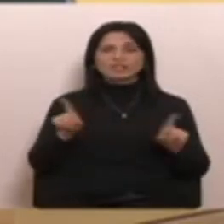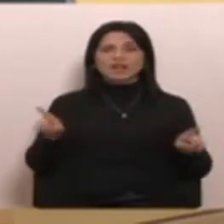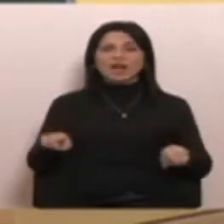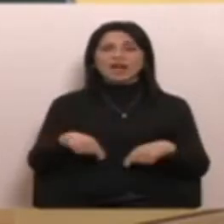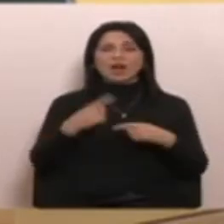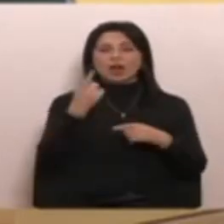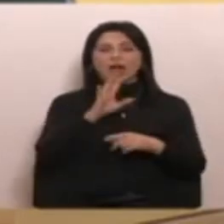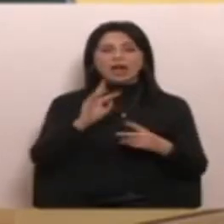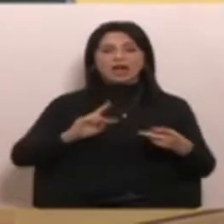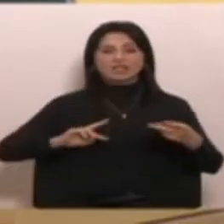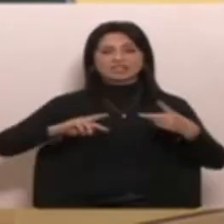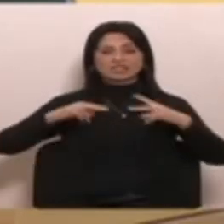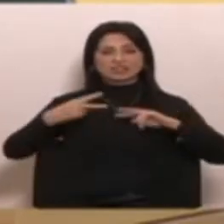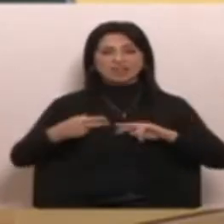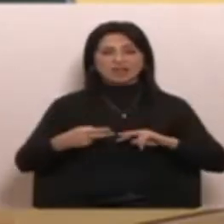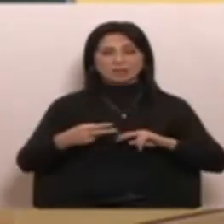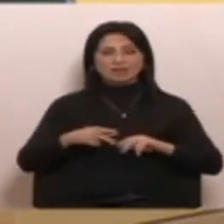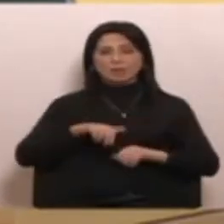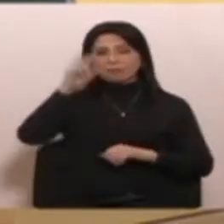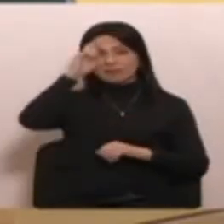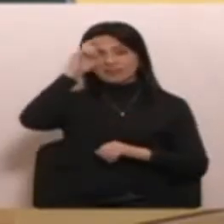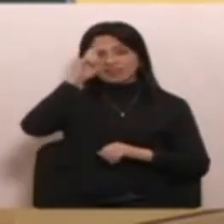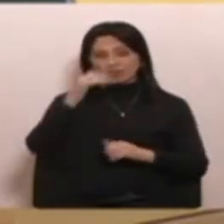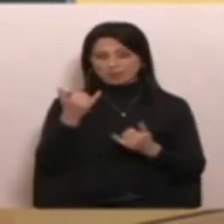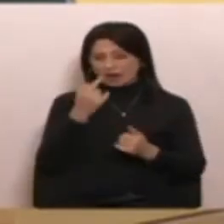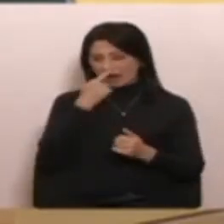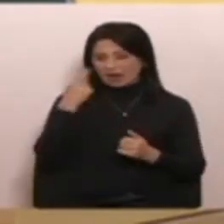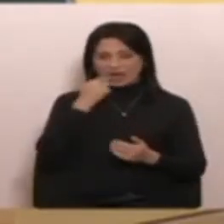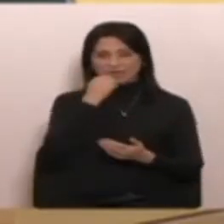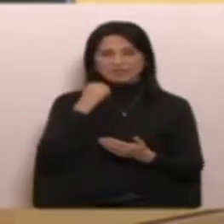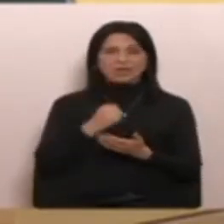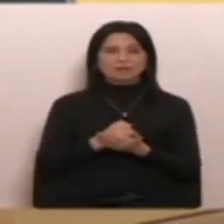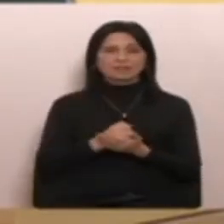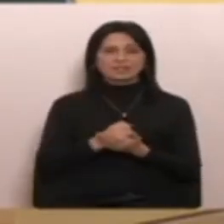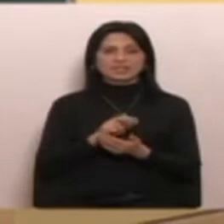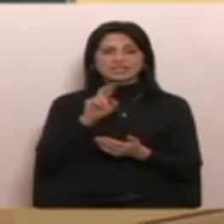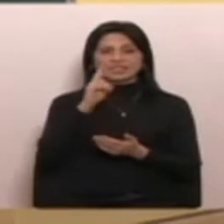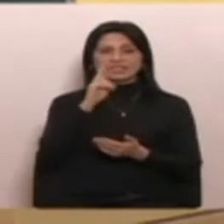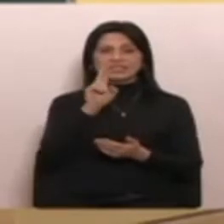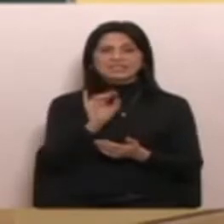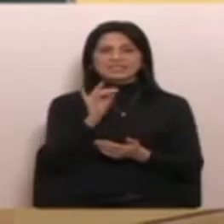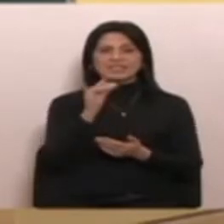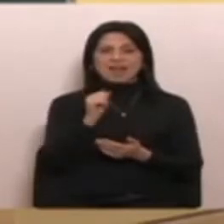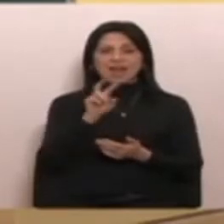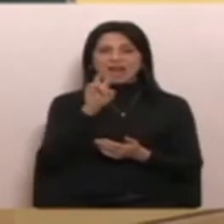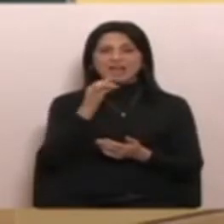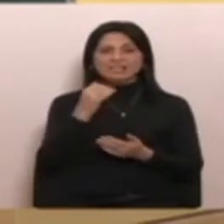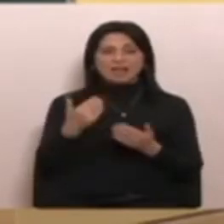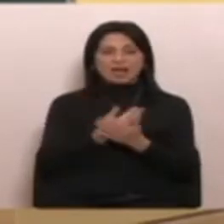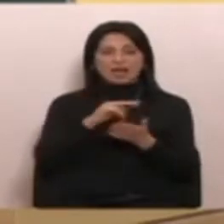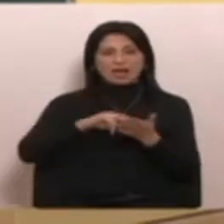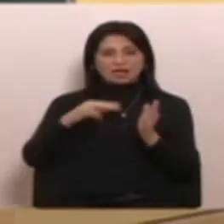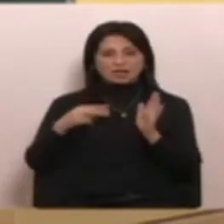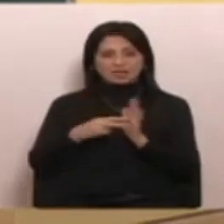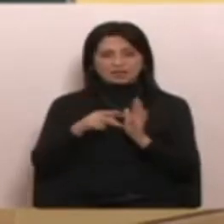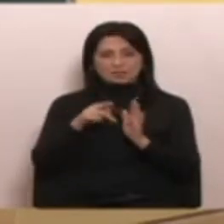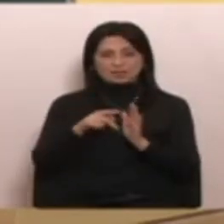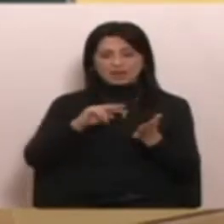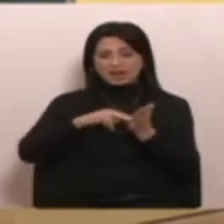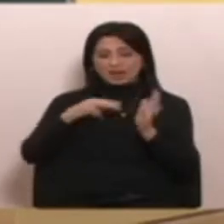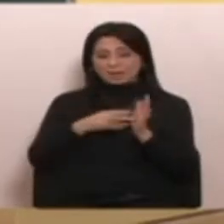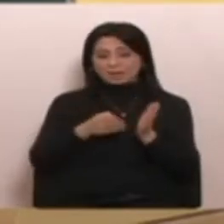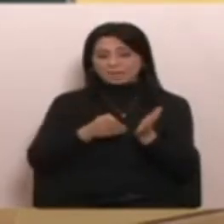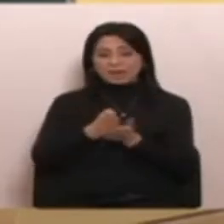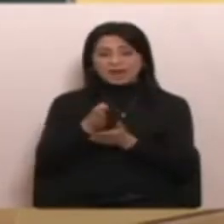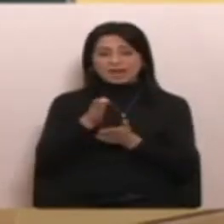არაერთ ცვლილებას. მთავრობამ სულ ახლახანს დაამტკიცა წიაღის სექტორის ახალი სტრატეგია. აღნიშნული სტრატეგიის